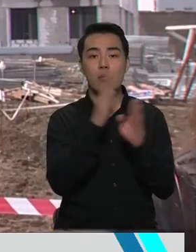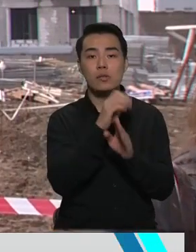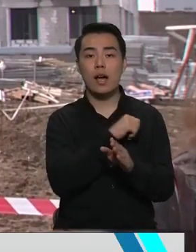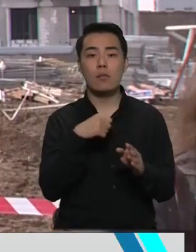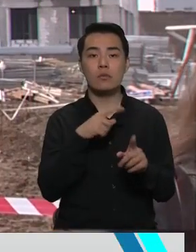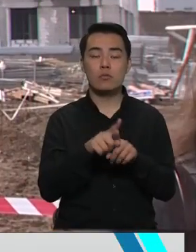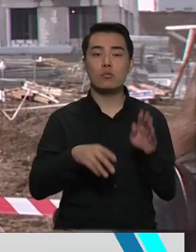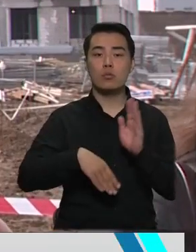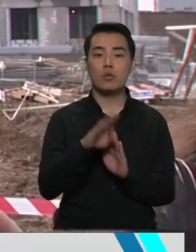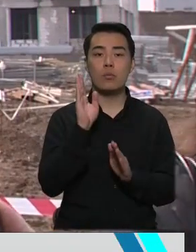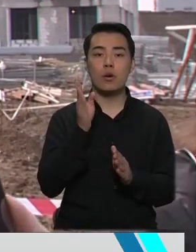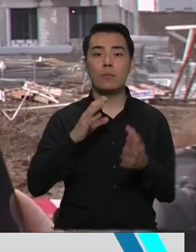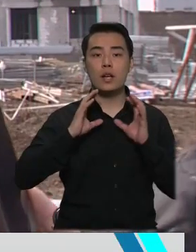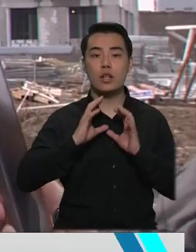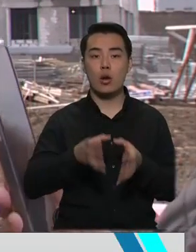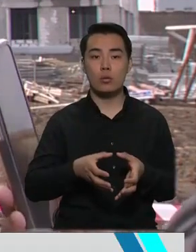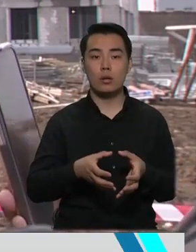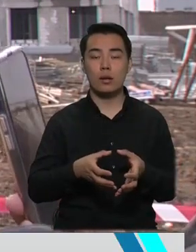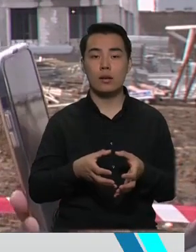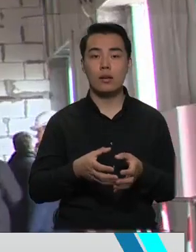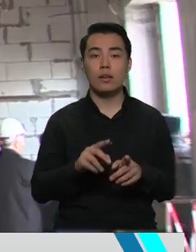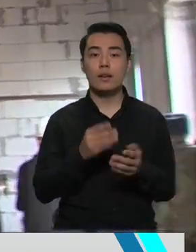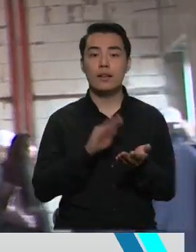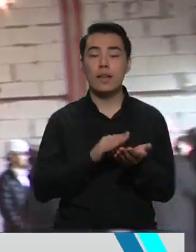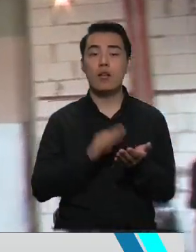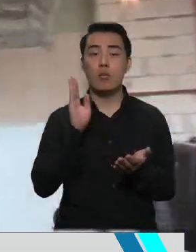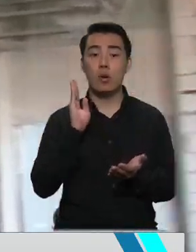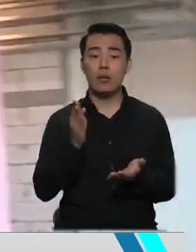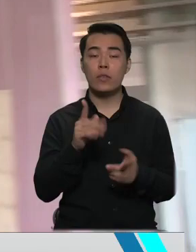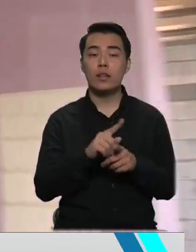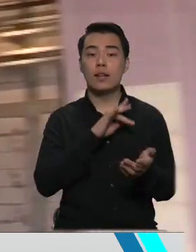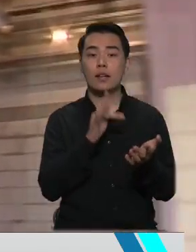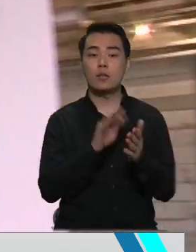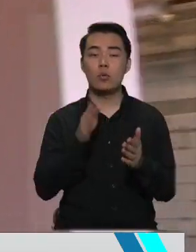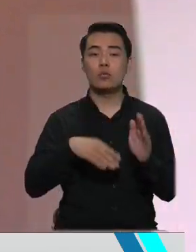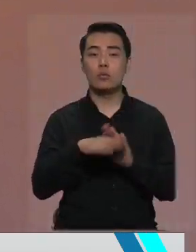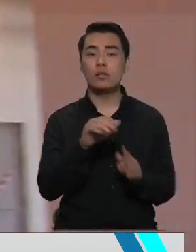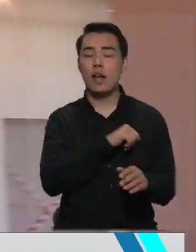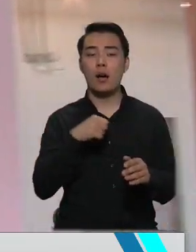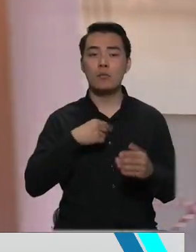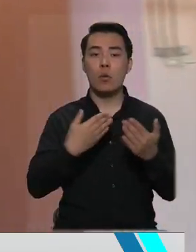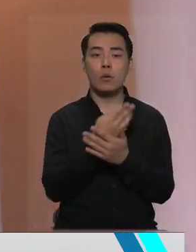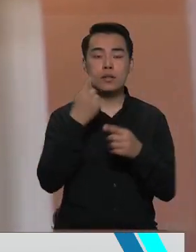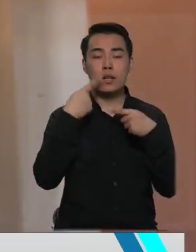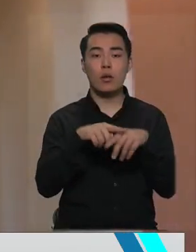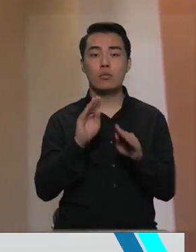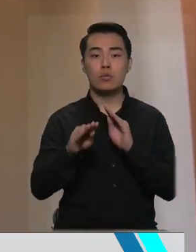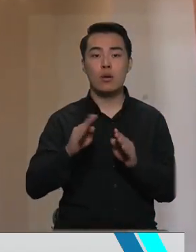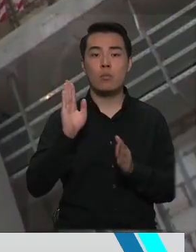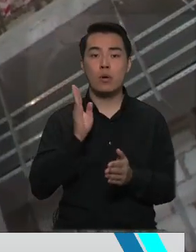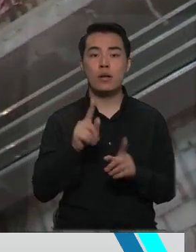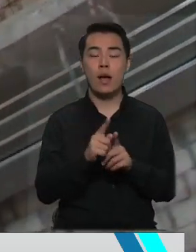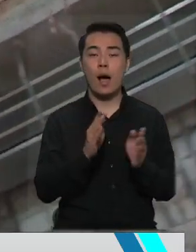соответствовать самым лучшим международным критерием центр будет оснащен сам современным передовым диагностическим оборудованием